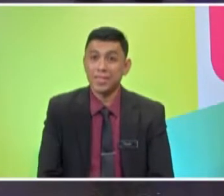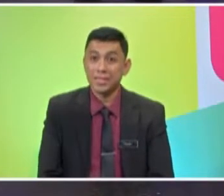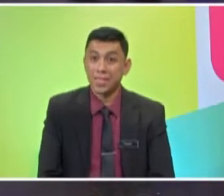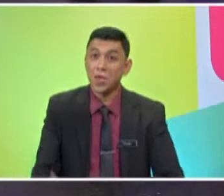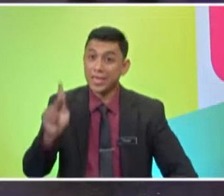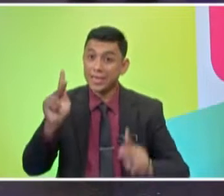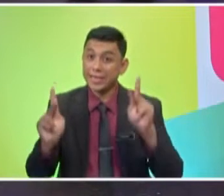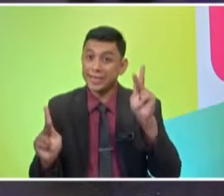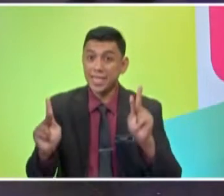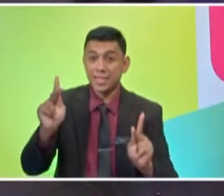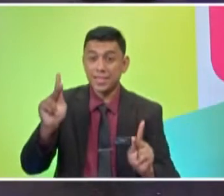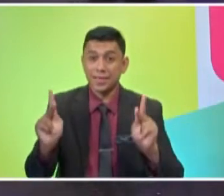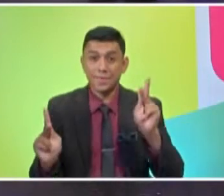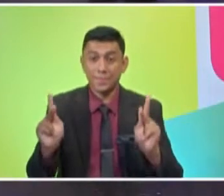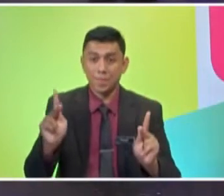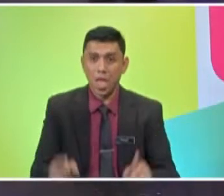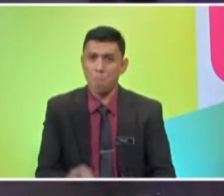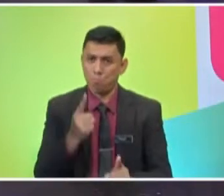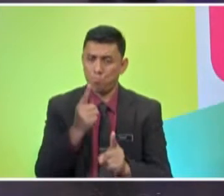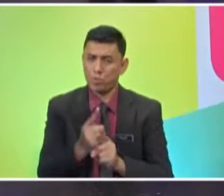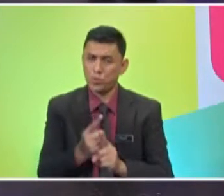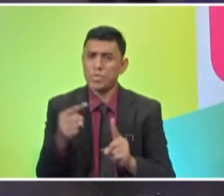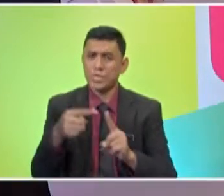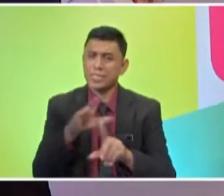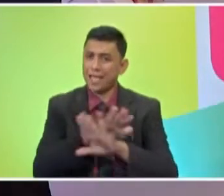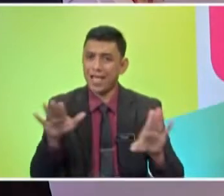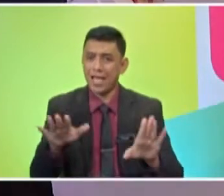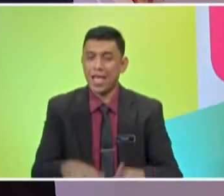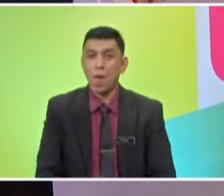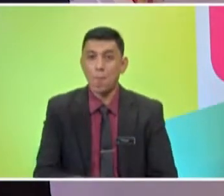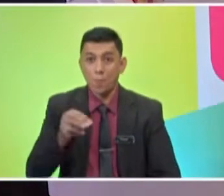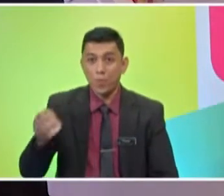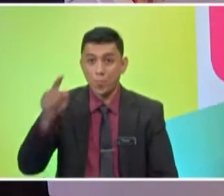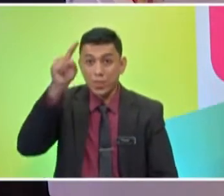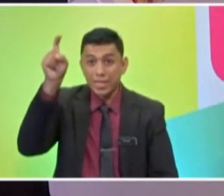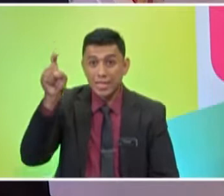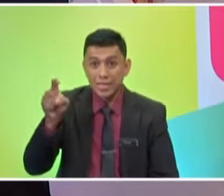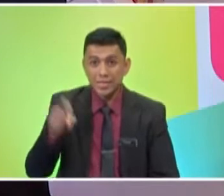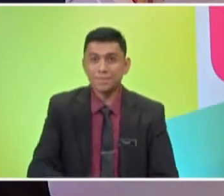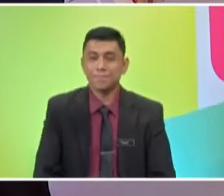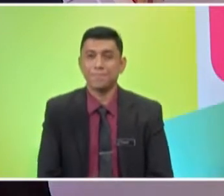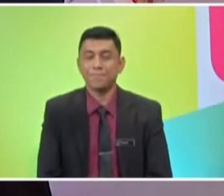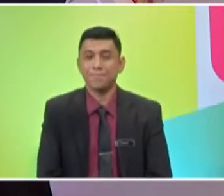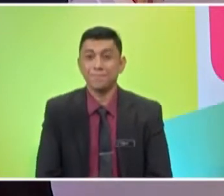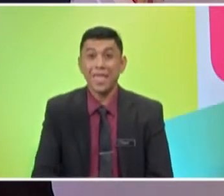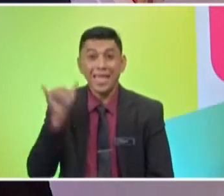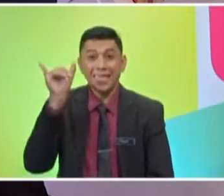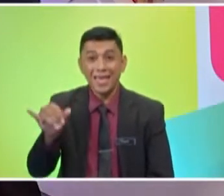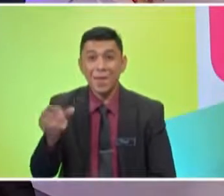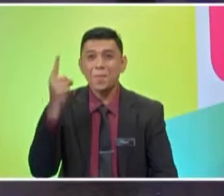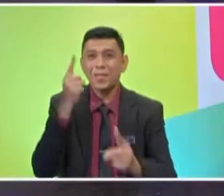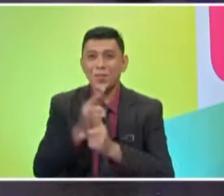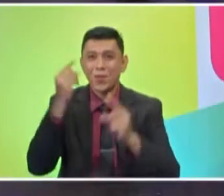kereta cikgu. Okey, kita nak tengok betul ke tidak. Murid-murid pun teka tau. Okey. Yeay.